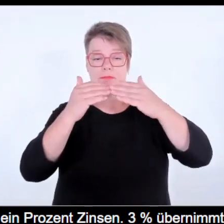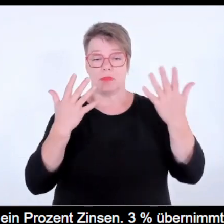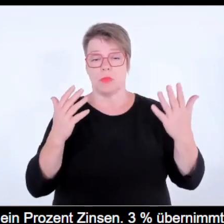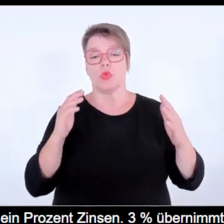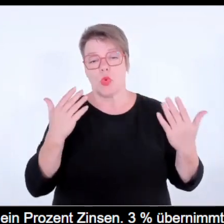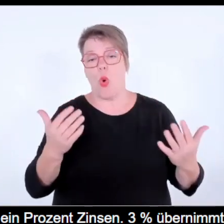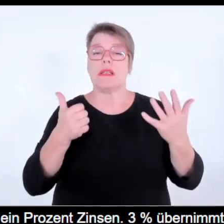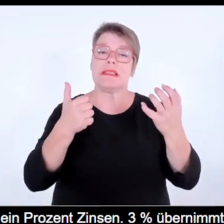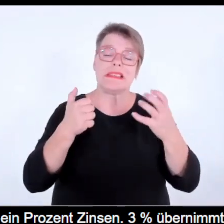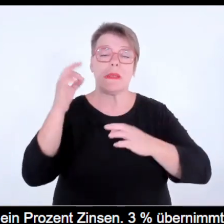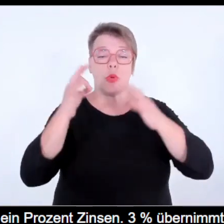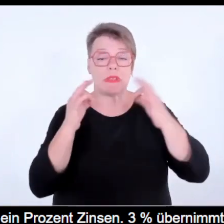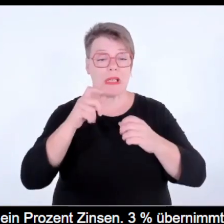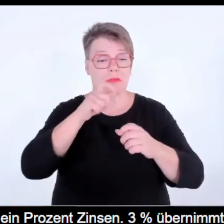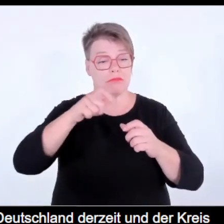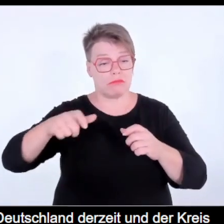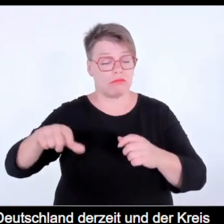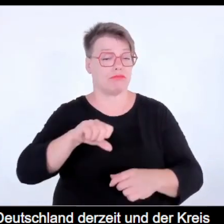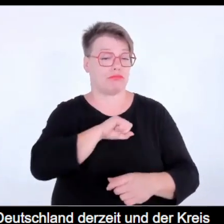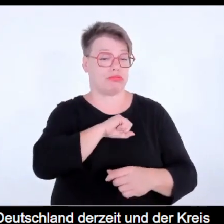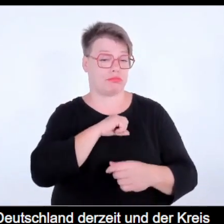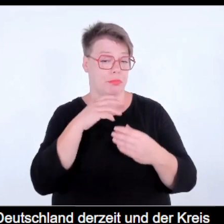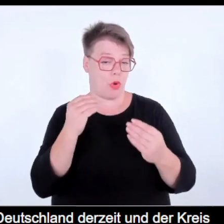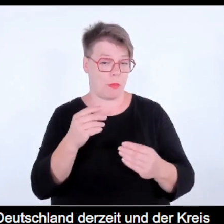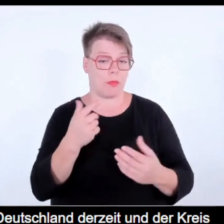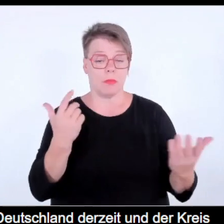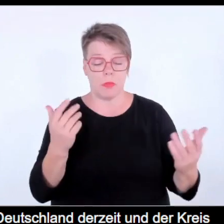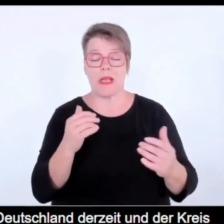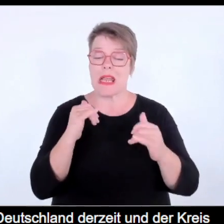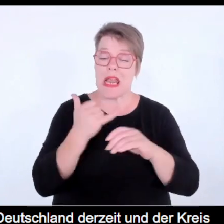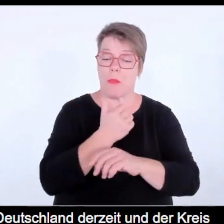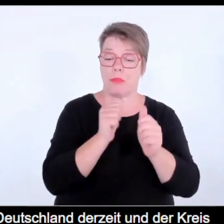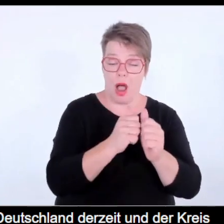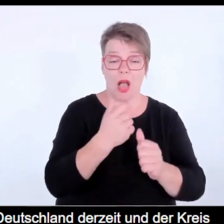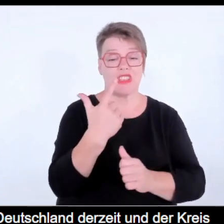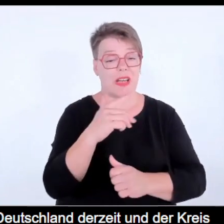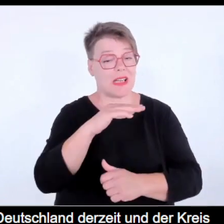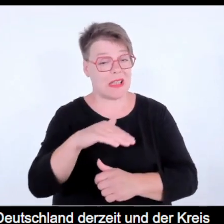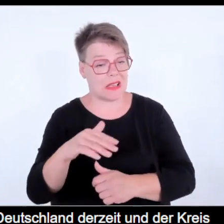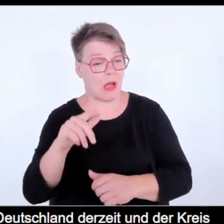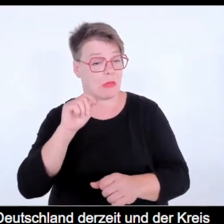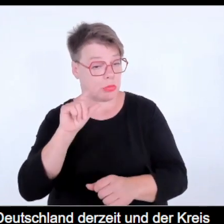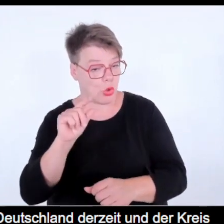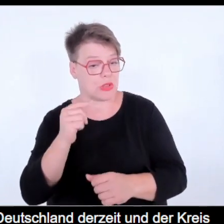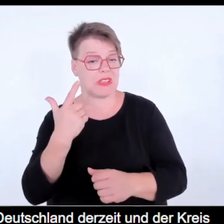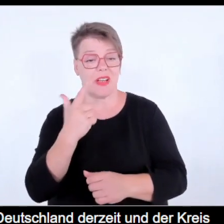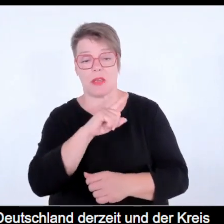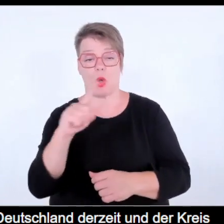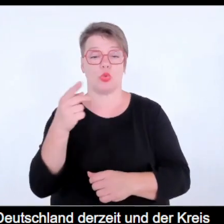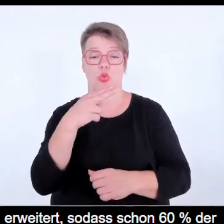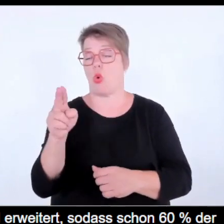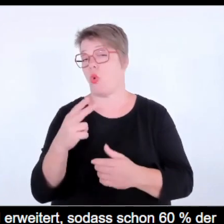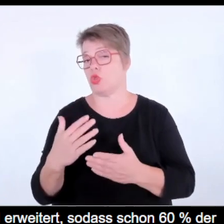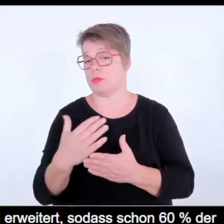für Kitas, um das auszuweiten und zu stärken. Und wir werden drittens 100 neue Stellen, demnächst dann in der Staatsbauverwaltung machen, um staatliches